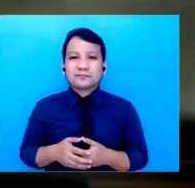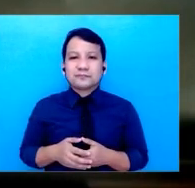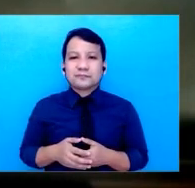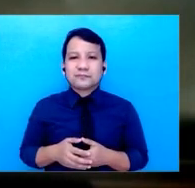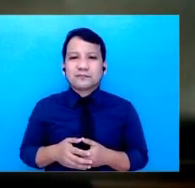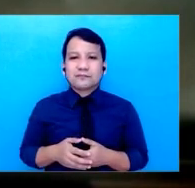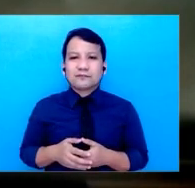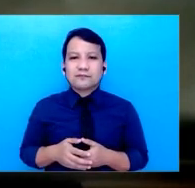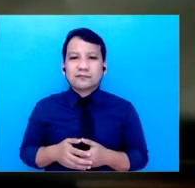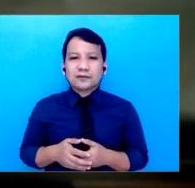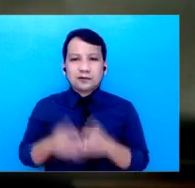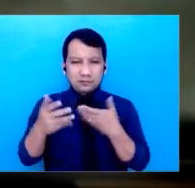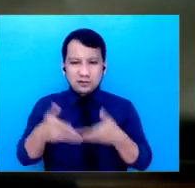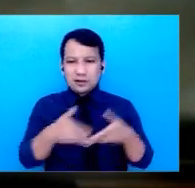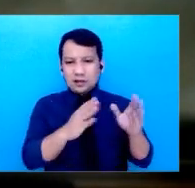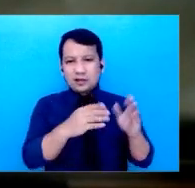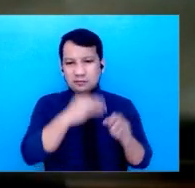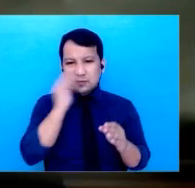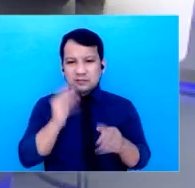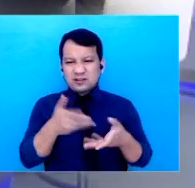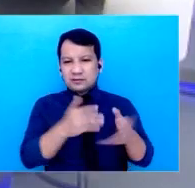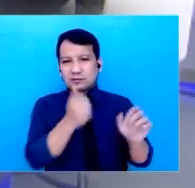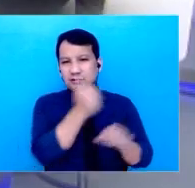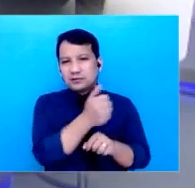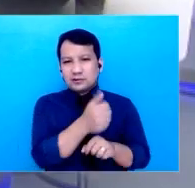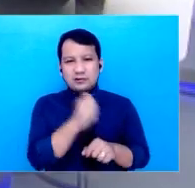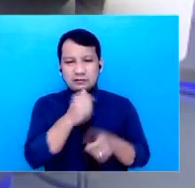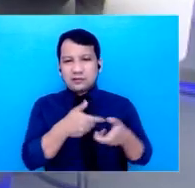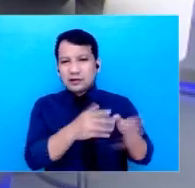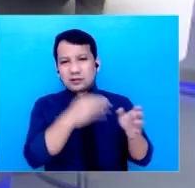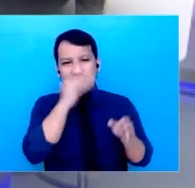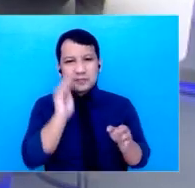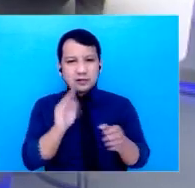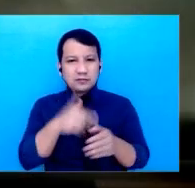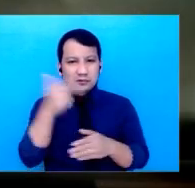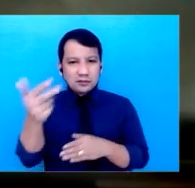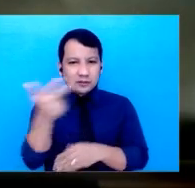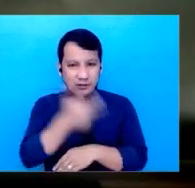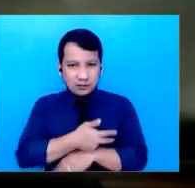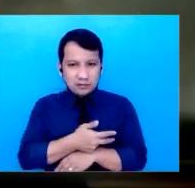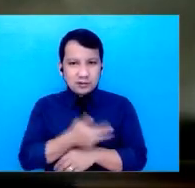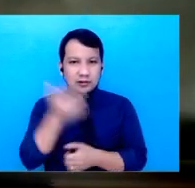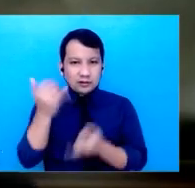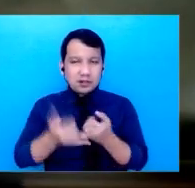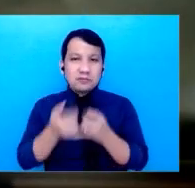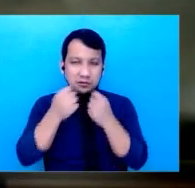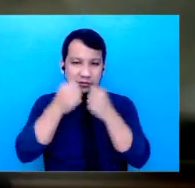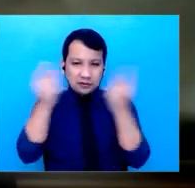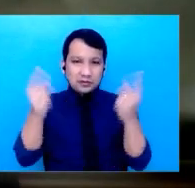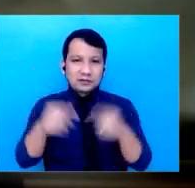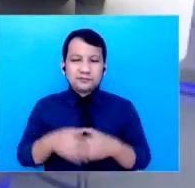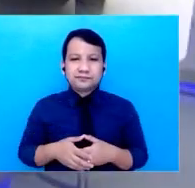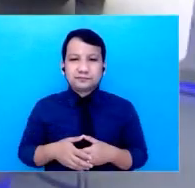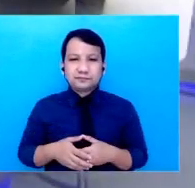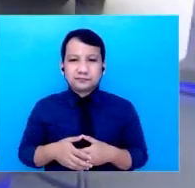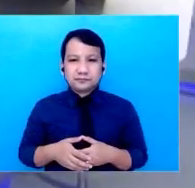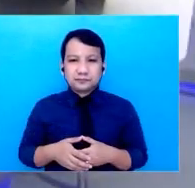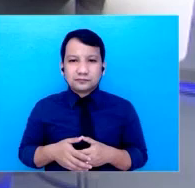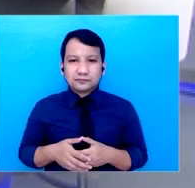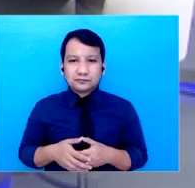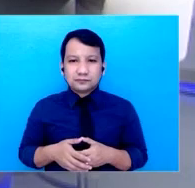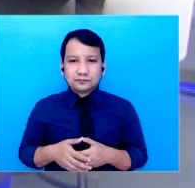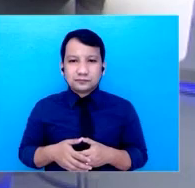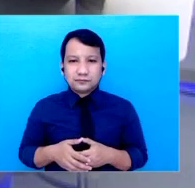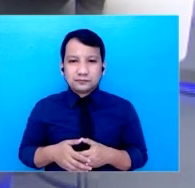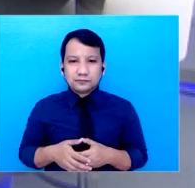let Manny Pacquiao announce it, not me. In the next 3 days, that's the last surprise. Surprise, unahan mo na kami. Sir, konting